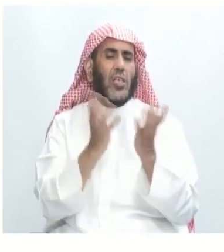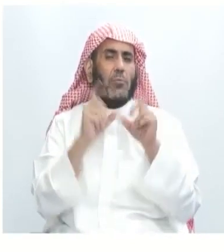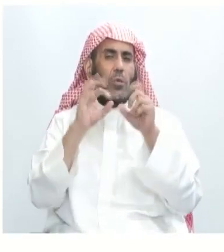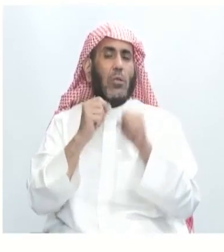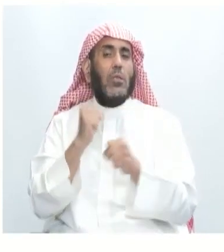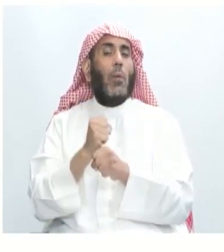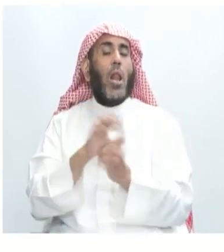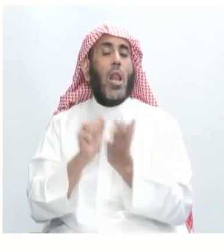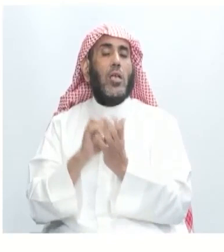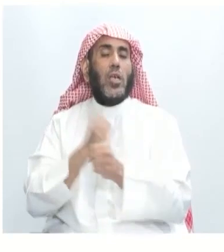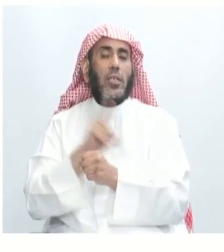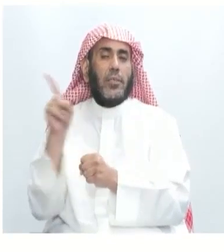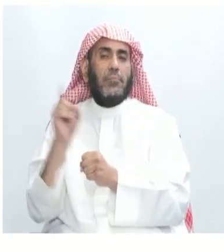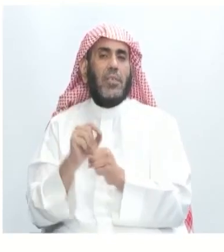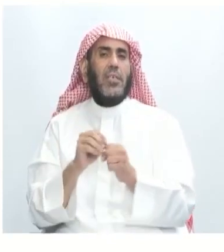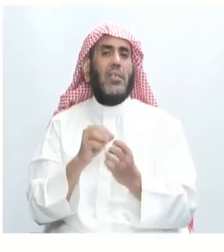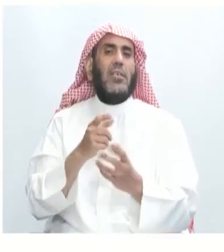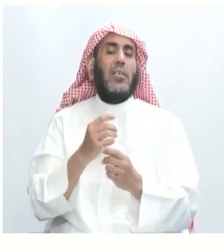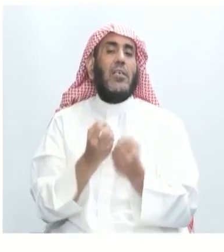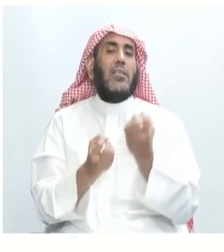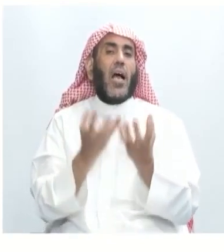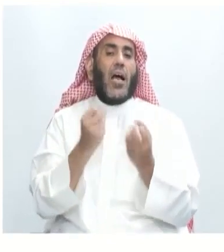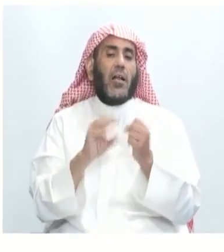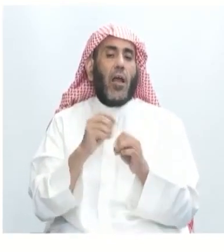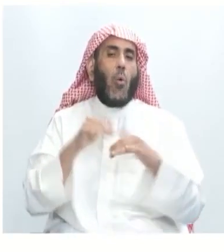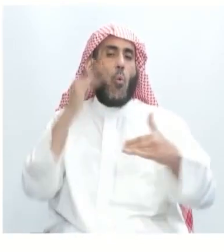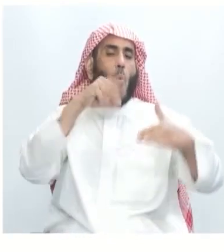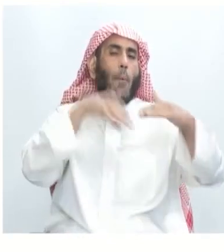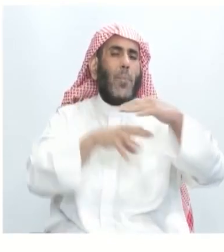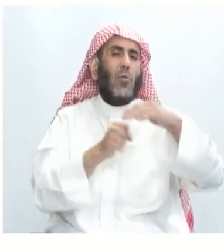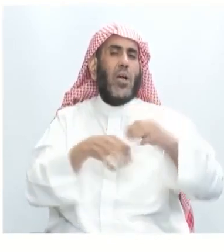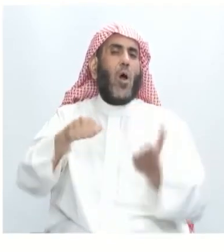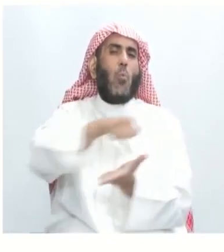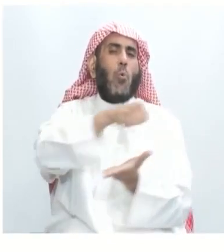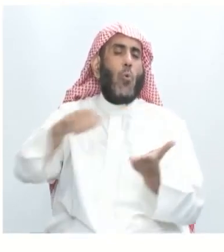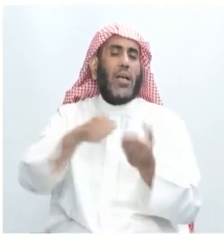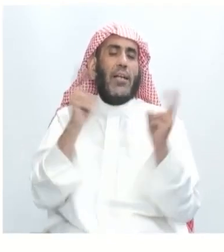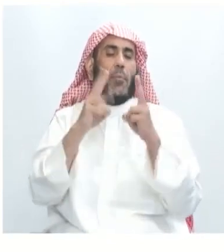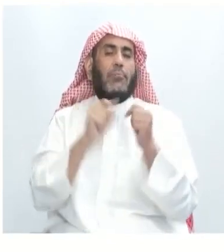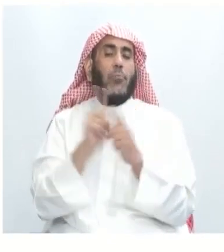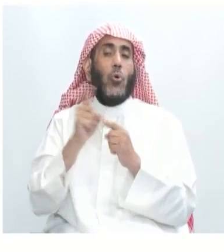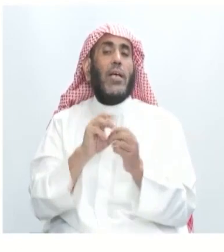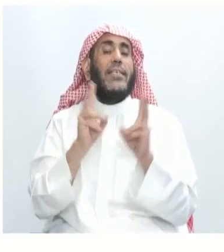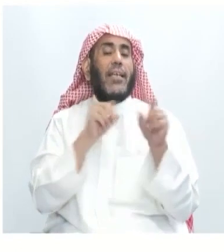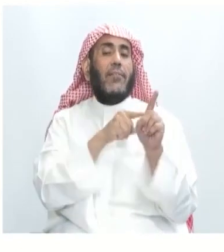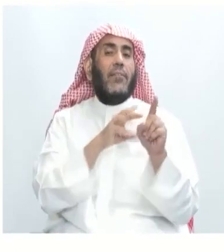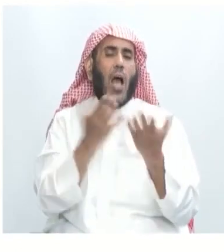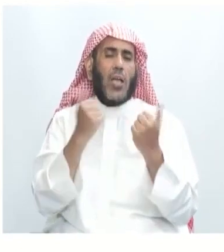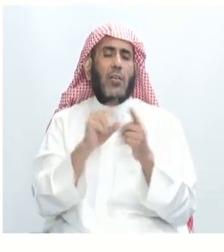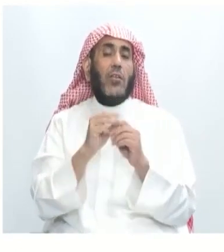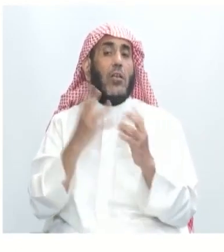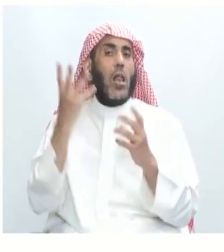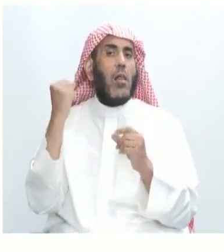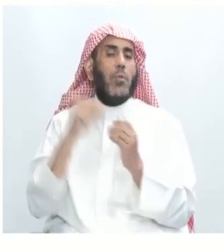الاجراءات التاليه لاحظ سخان مثلا او المايكروويف او مكوات الكهربائيه هنا التعريف اعطي تعريفا